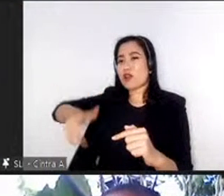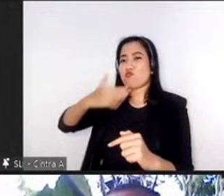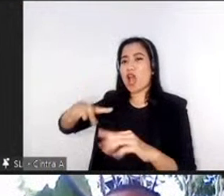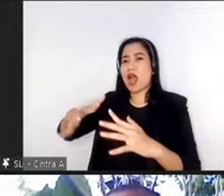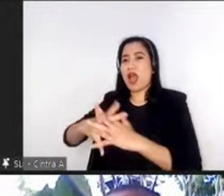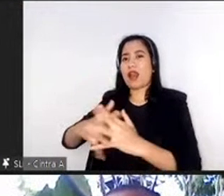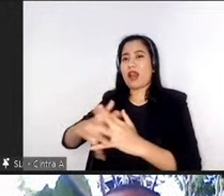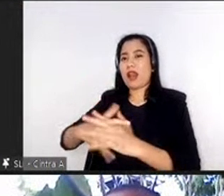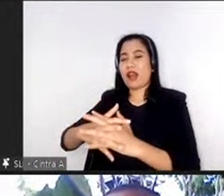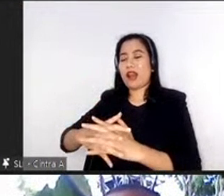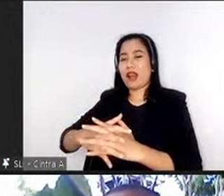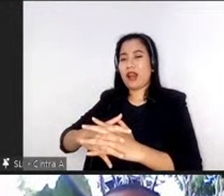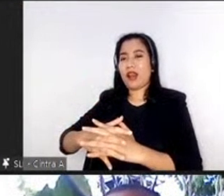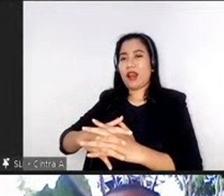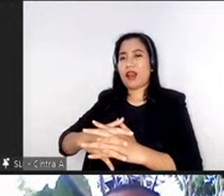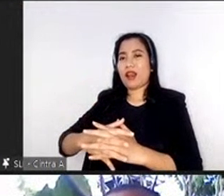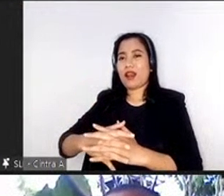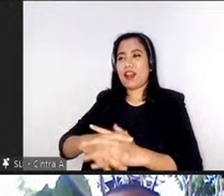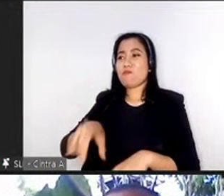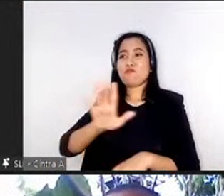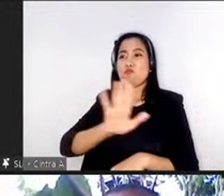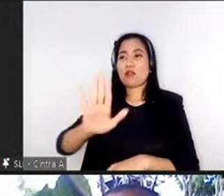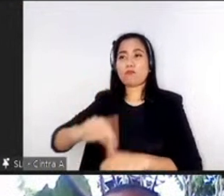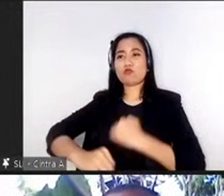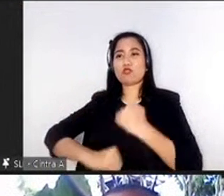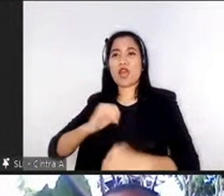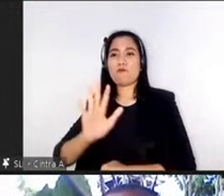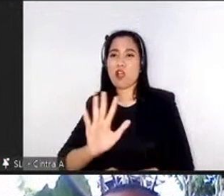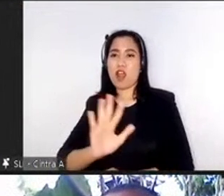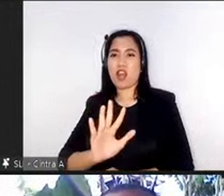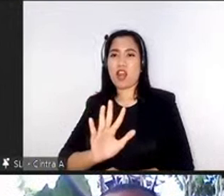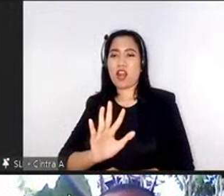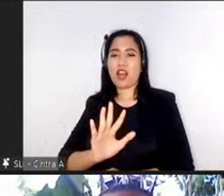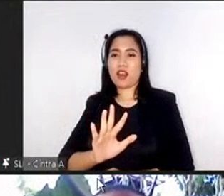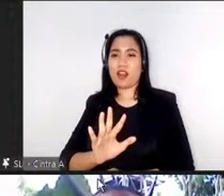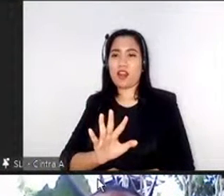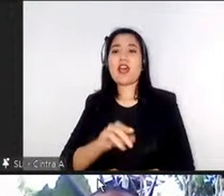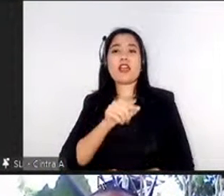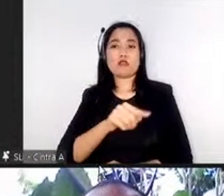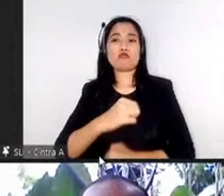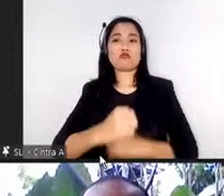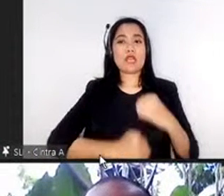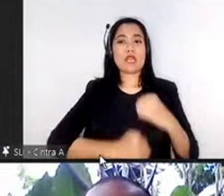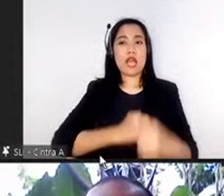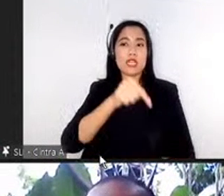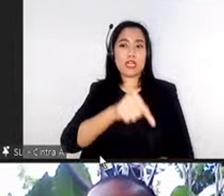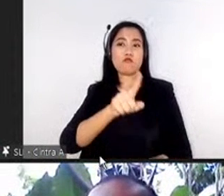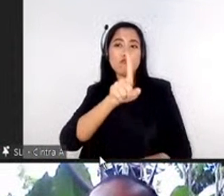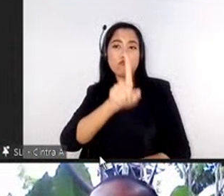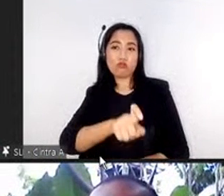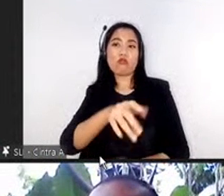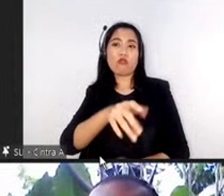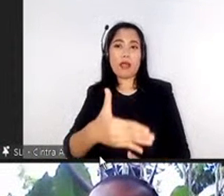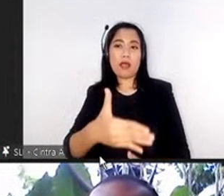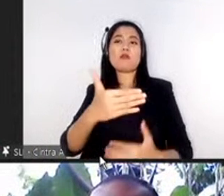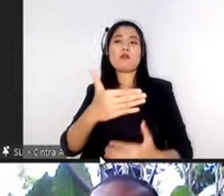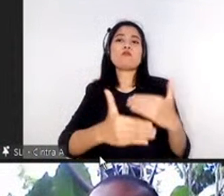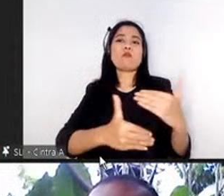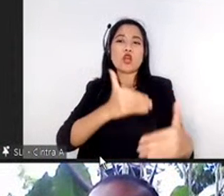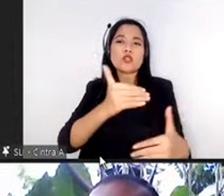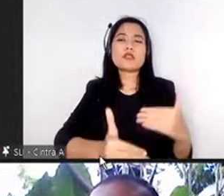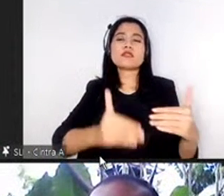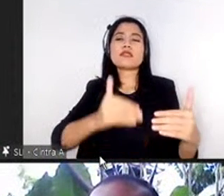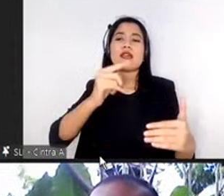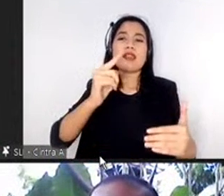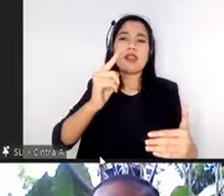dia bukan perusahaan gitu loh yang upaya-upaya untuk mengangkat seperti ini membutuhkan satu proses-proses lebih